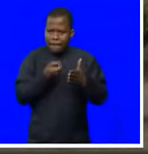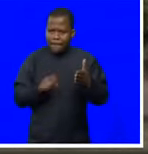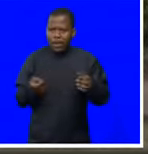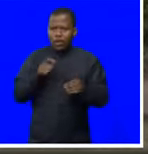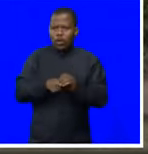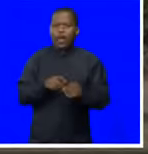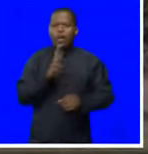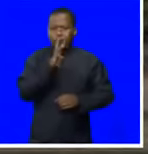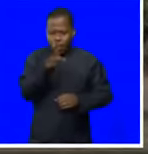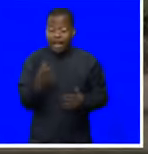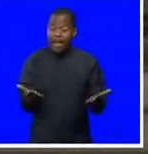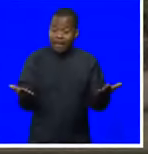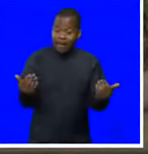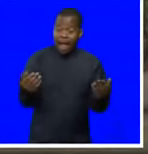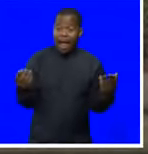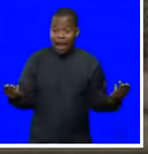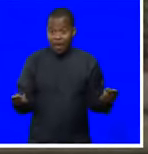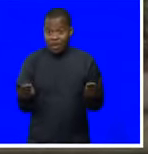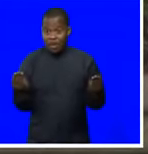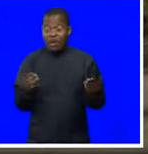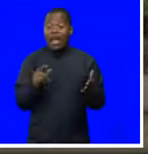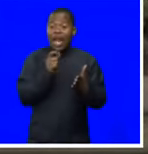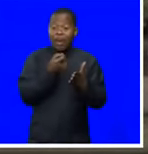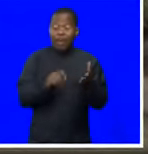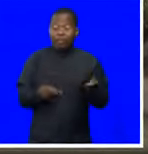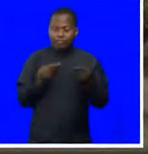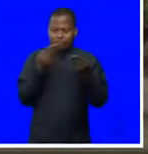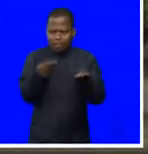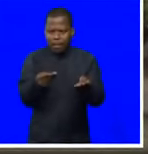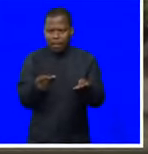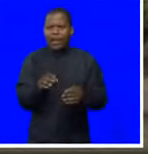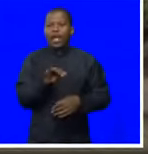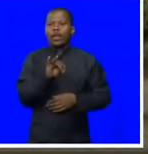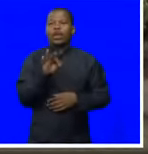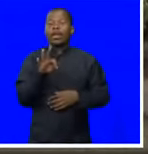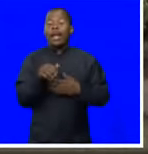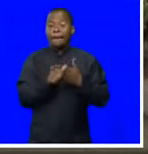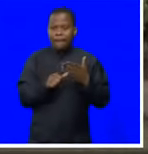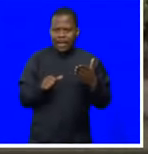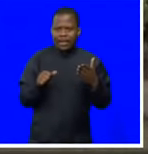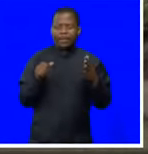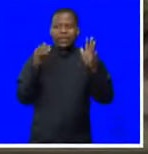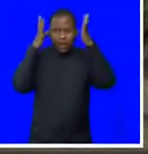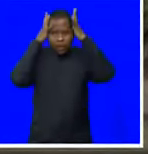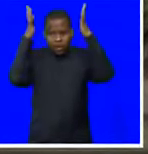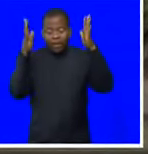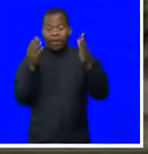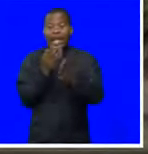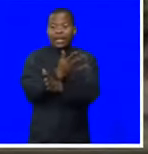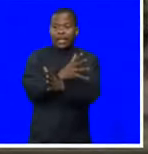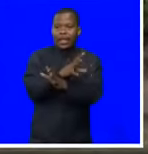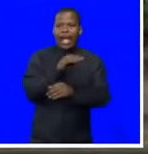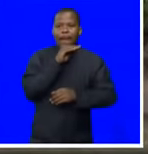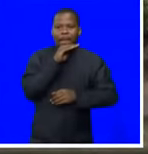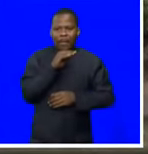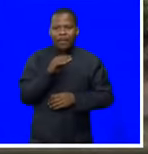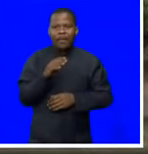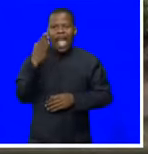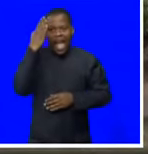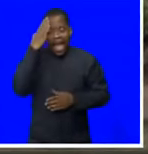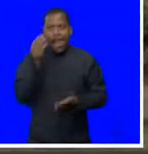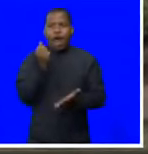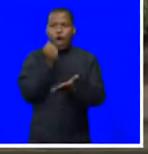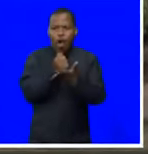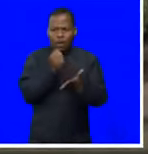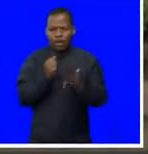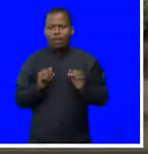sakhe etifundzeni kuthi ngemgcibelo mhla ka 23 July akaye enhloko hovisi yesifunda la kuso